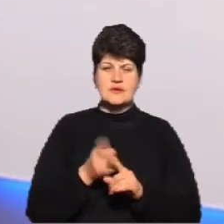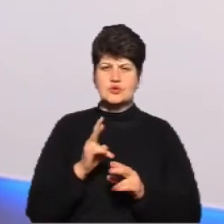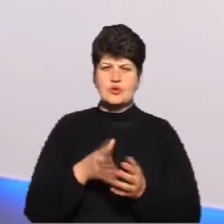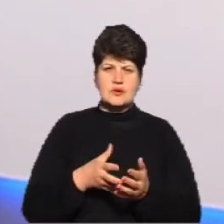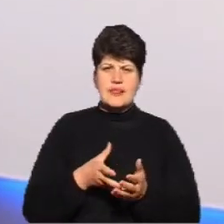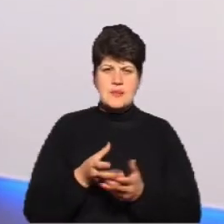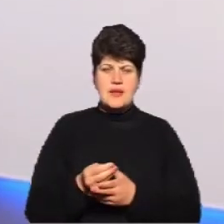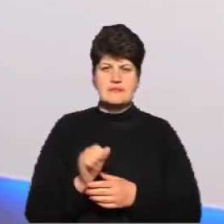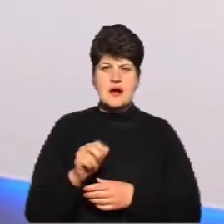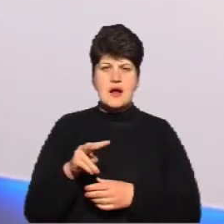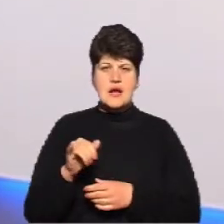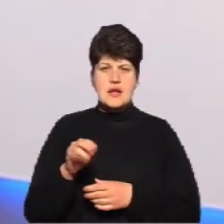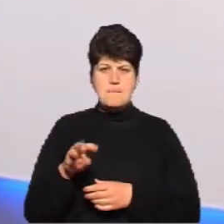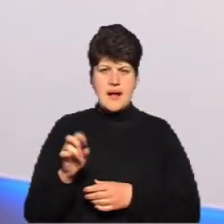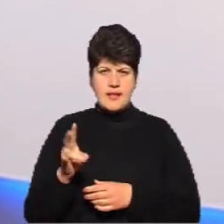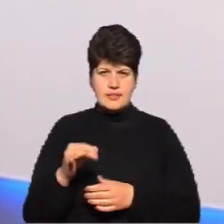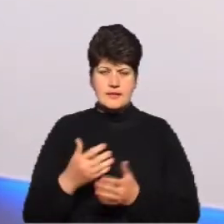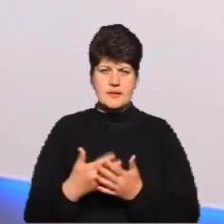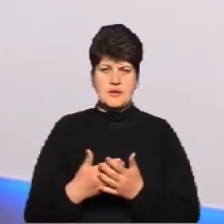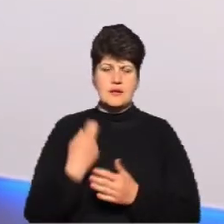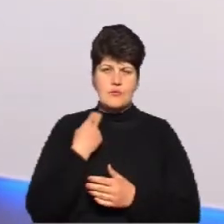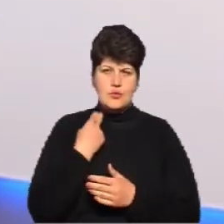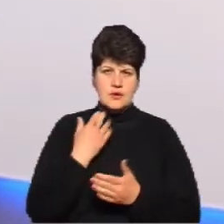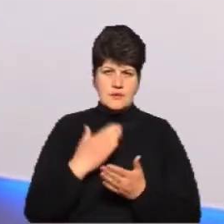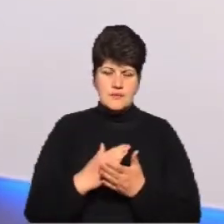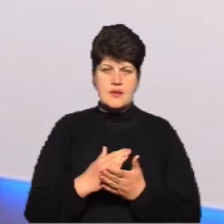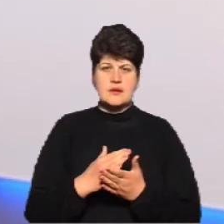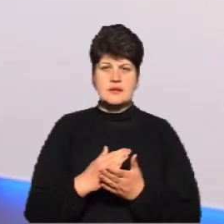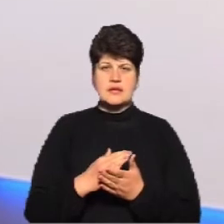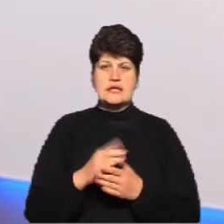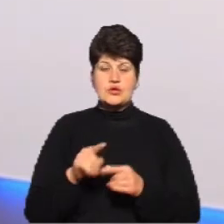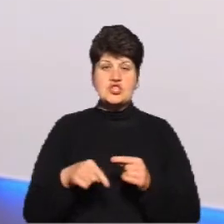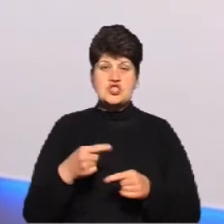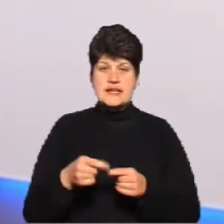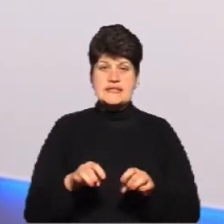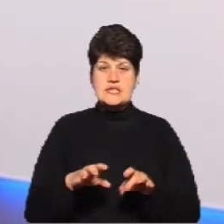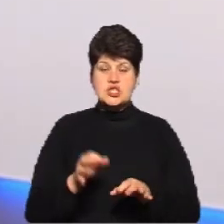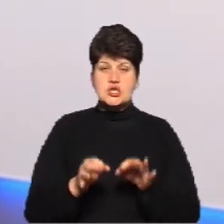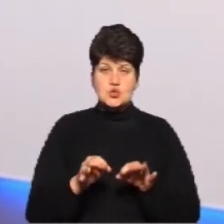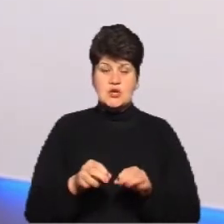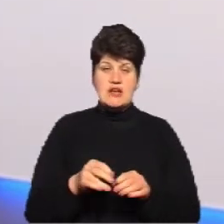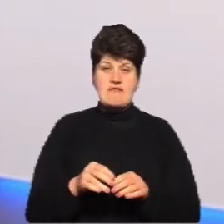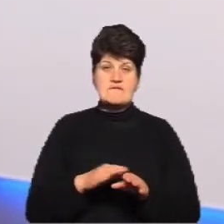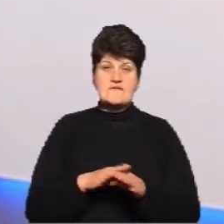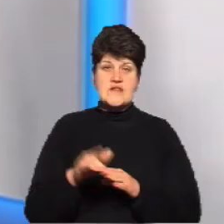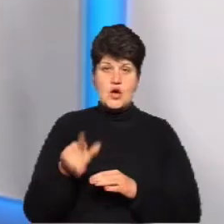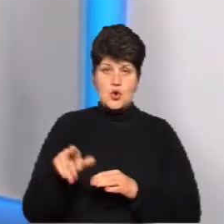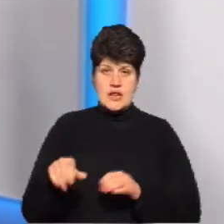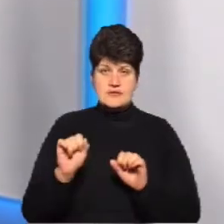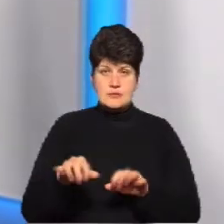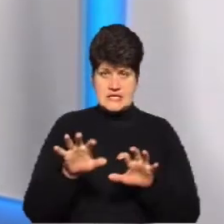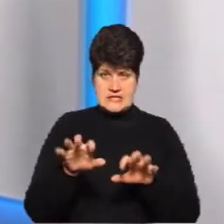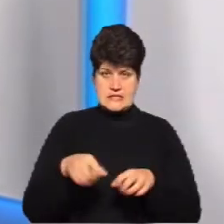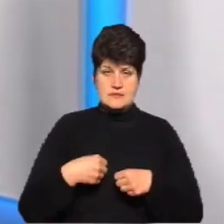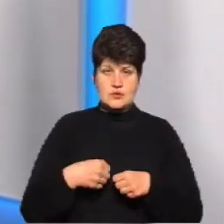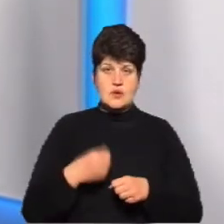аліментів, правильно? Які десь боргували виплату аліментів, і тоді через рішення суду виконавці могли стягнути з них цей борг. В тому числі